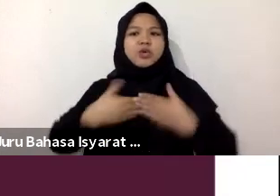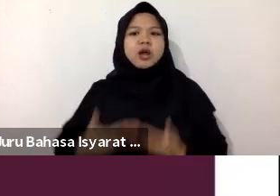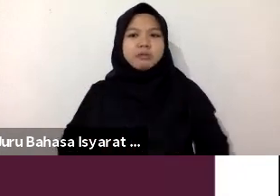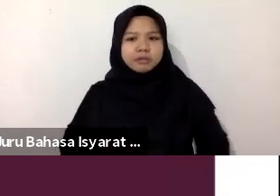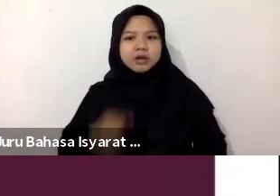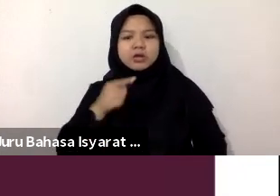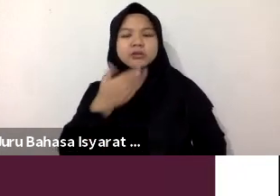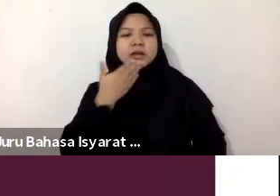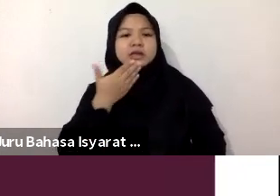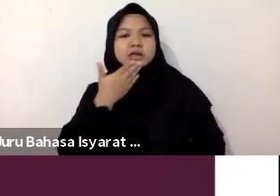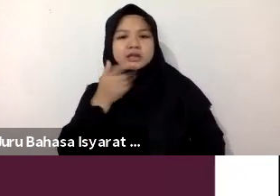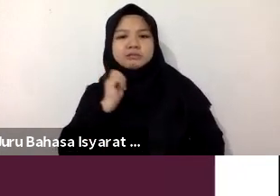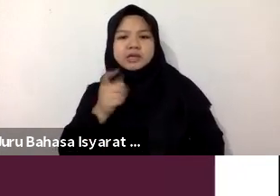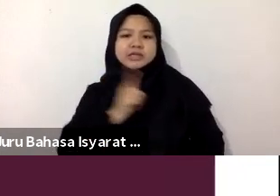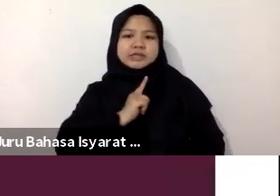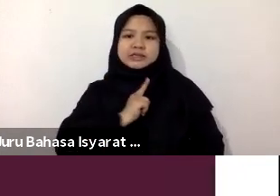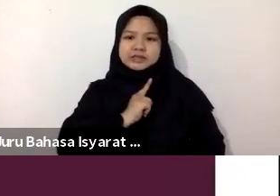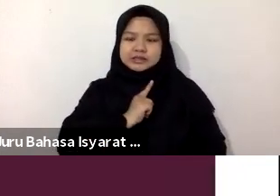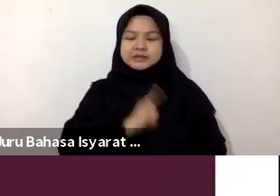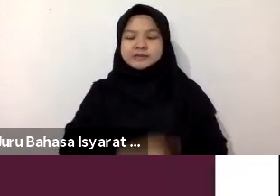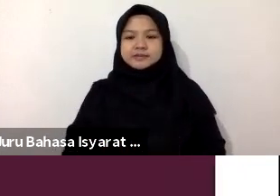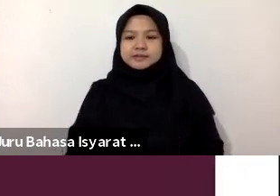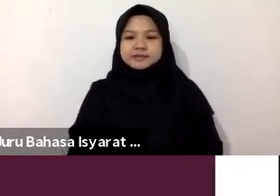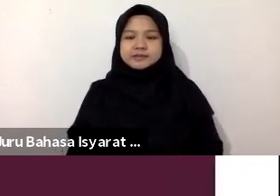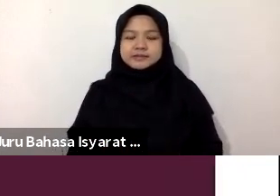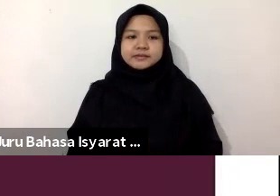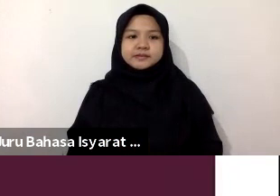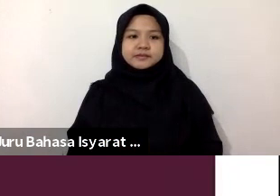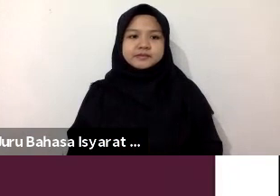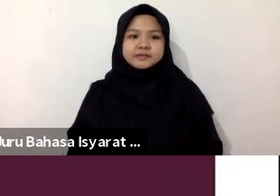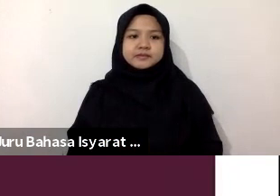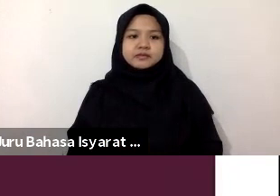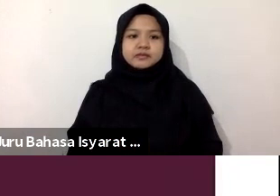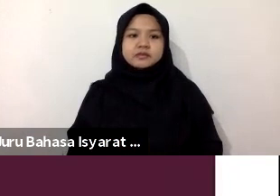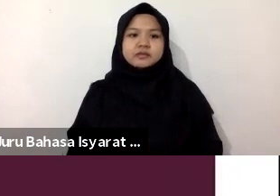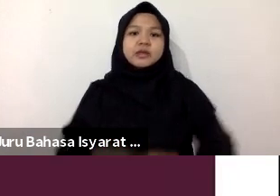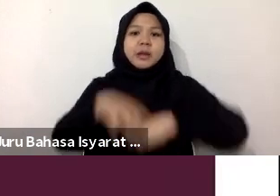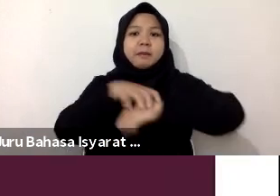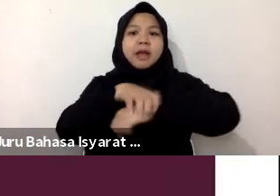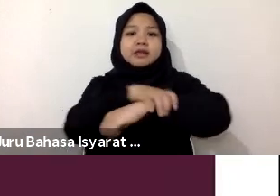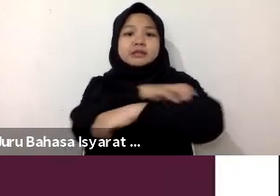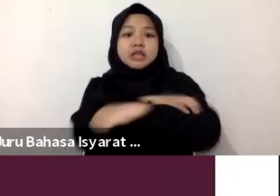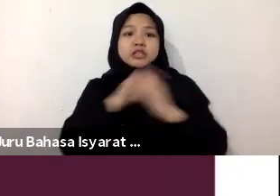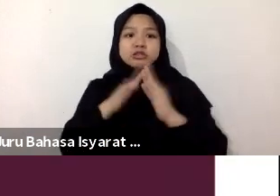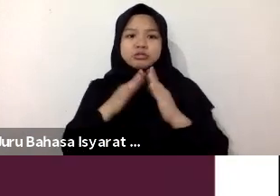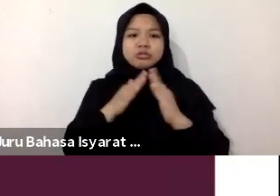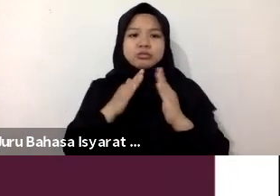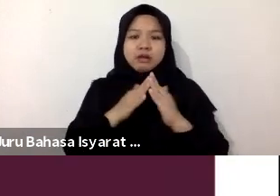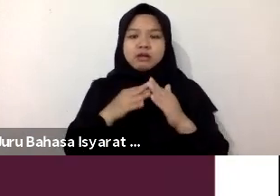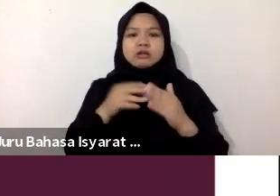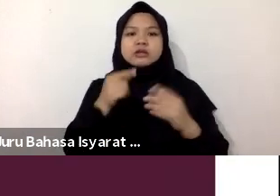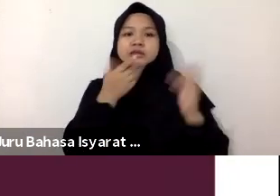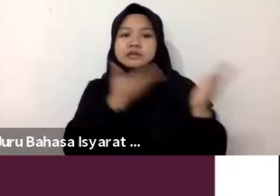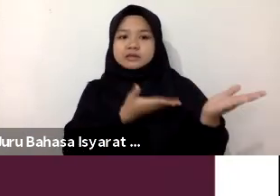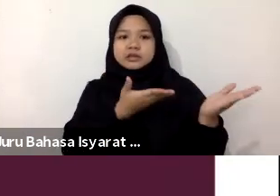biasanya dibiayai sendiri. Itu juga menjadi salah satu dampak. Jadi take home message pada materi ini adalah